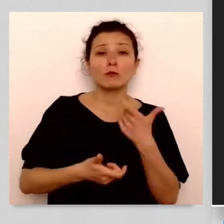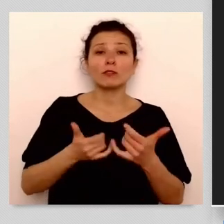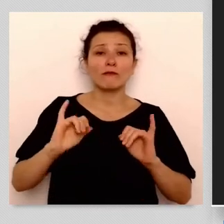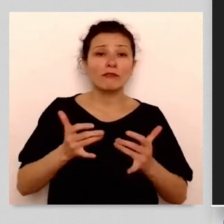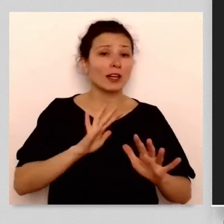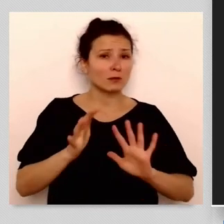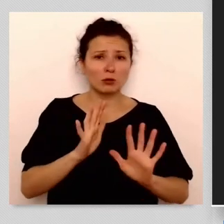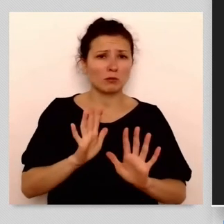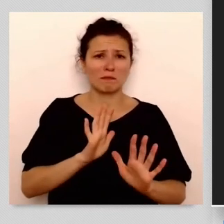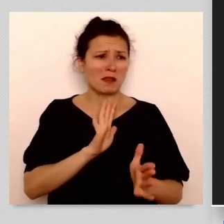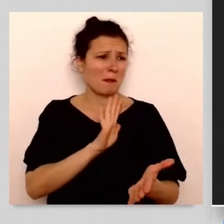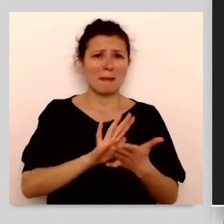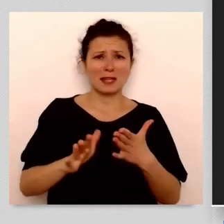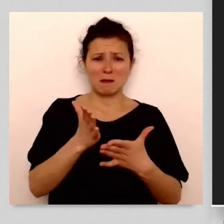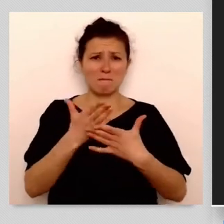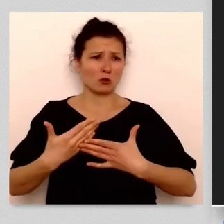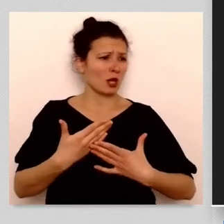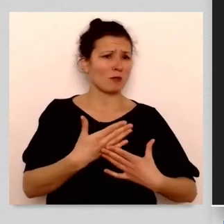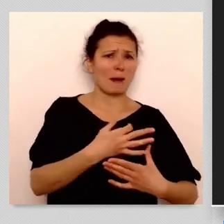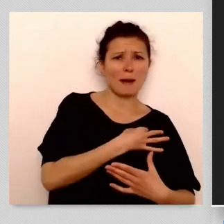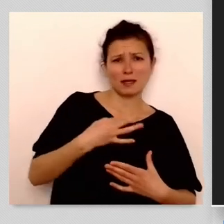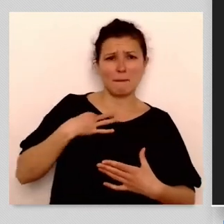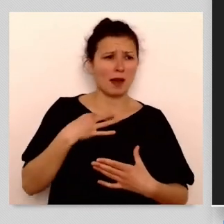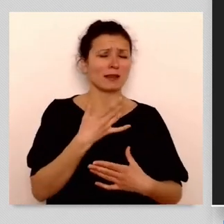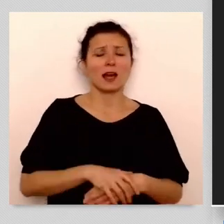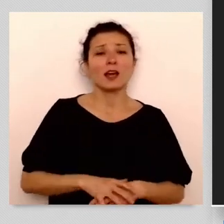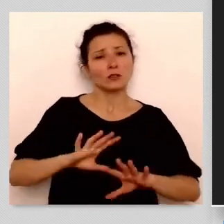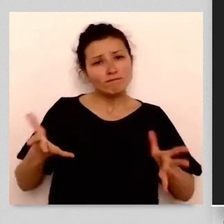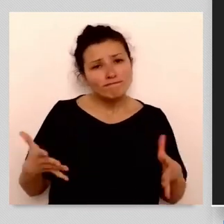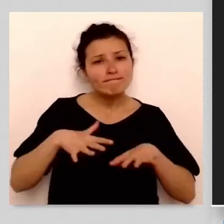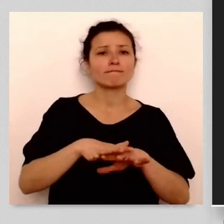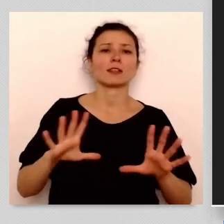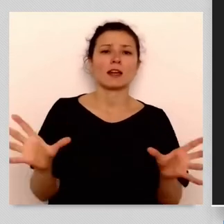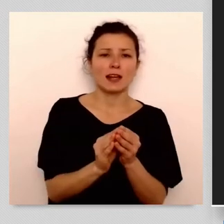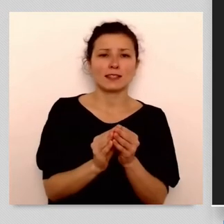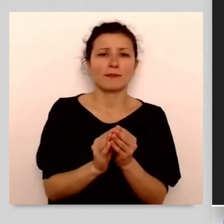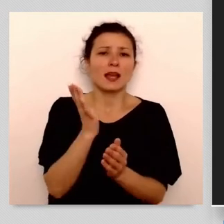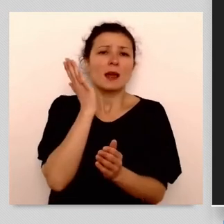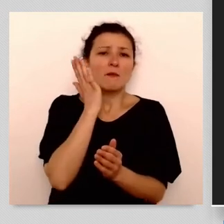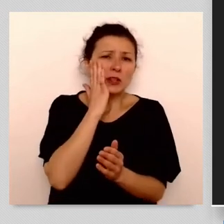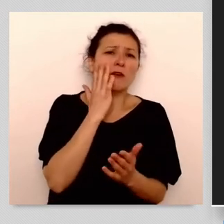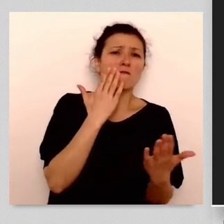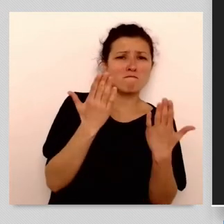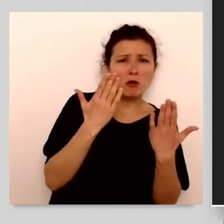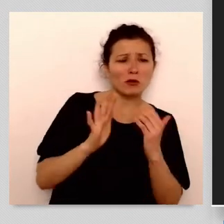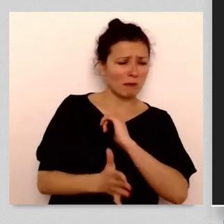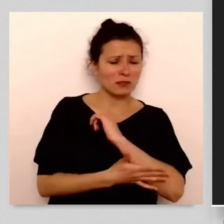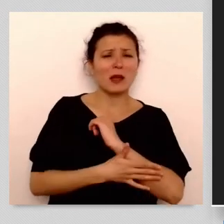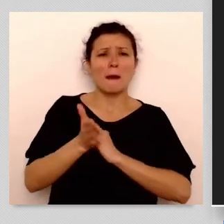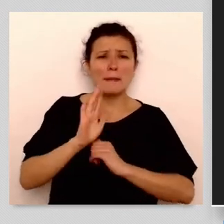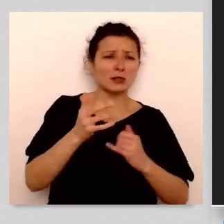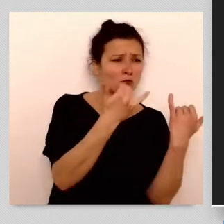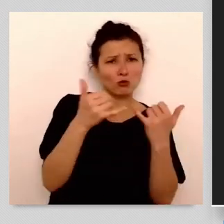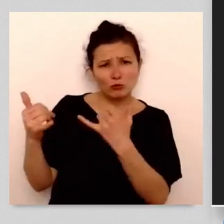ponad podziałami, chociaż pewnie nawet w założeniach będziemy mieli różnego rodzaju różnice. Ale lepiej się dogadać dzisiaj,